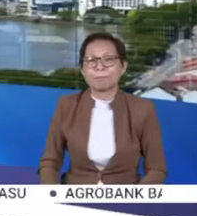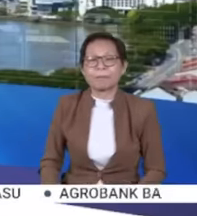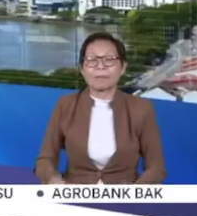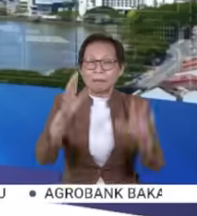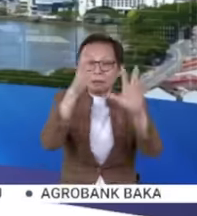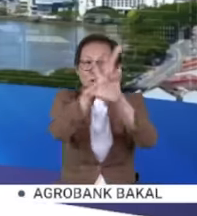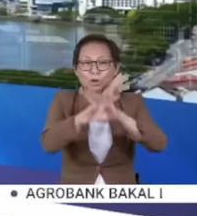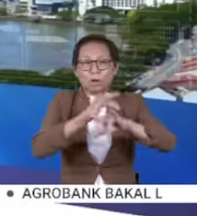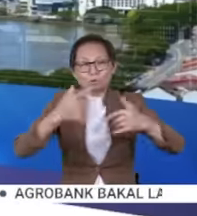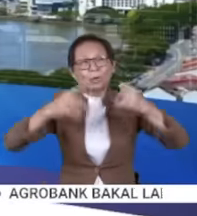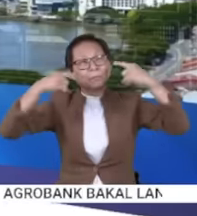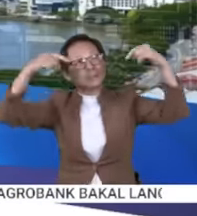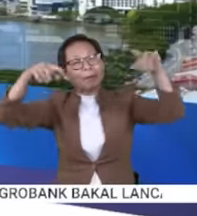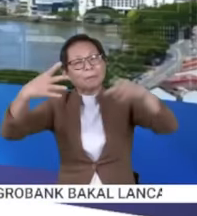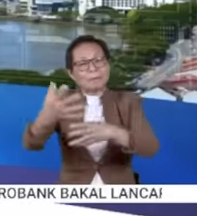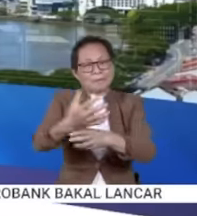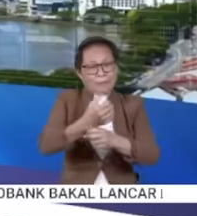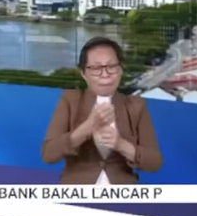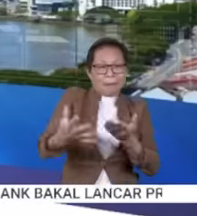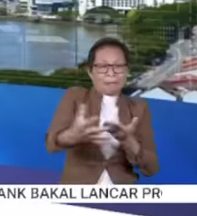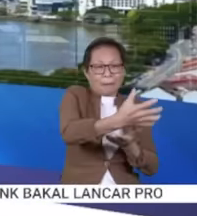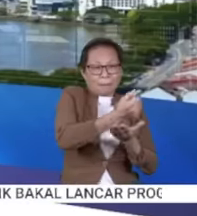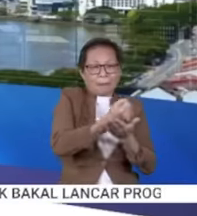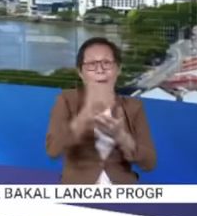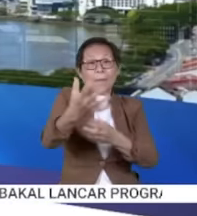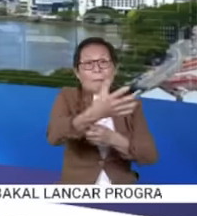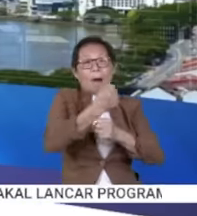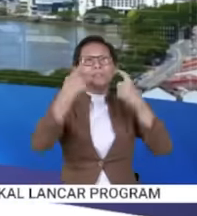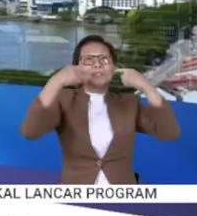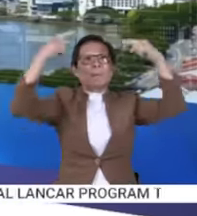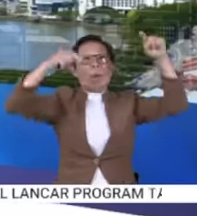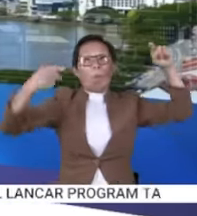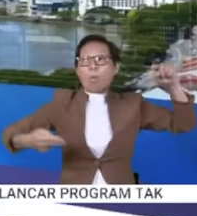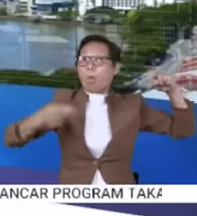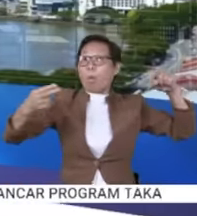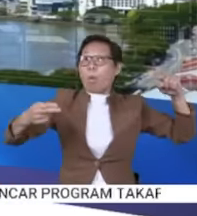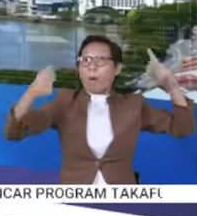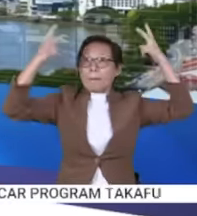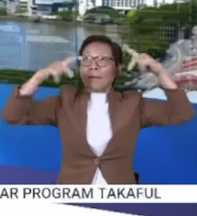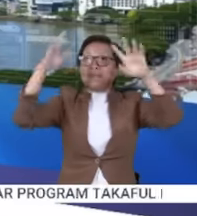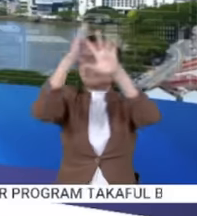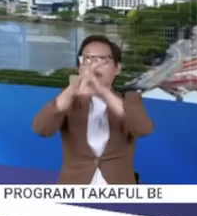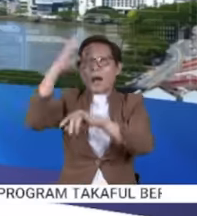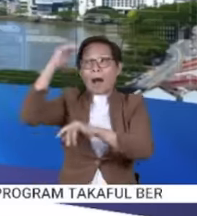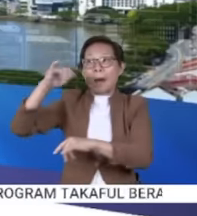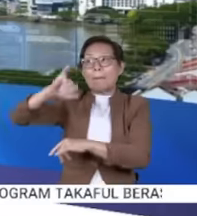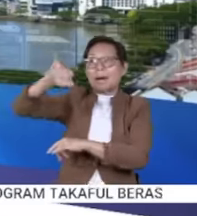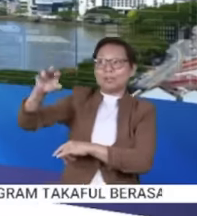Serawak telah berjaya memperoleh satu lagi pencapaian bersejarah apabila